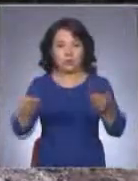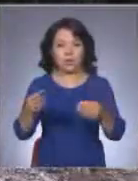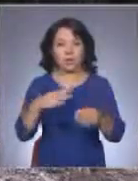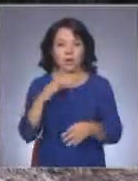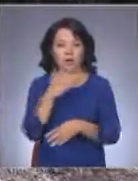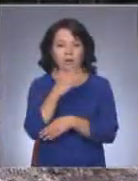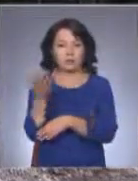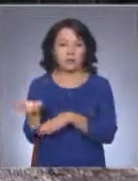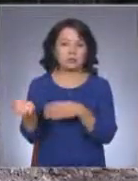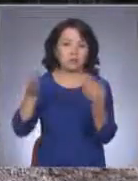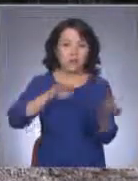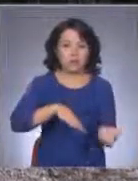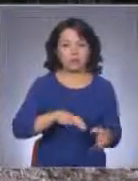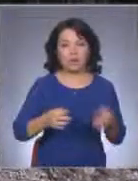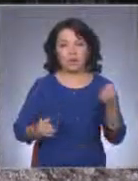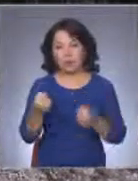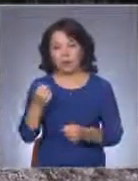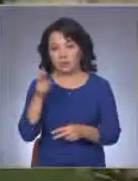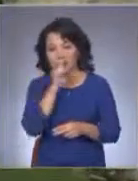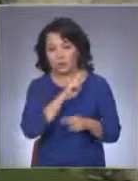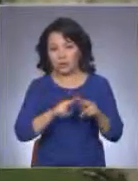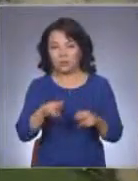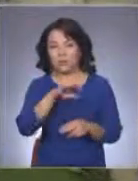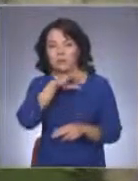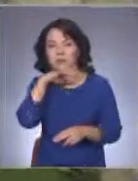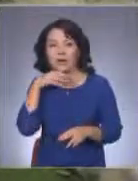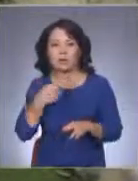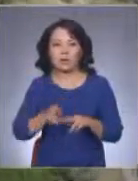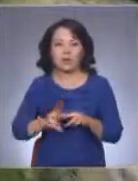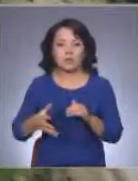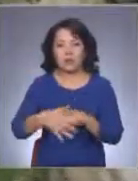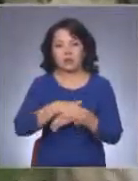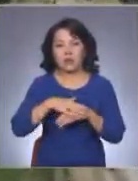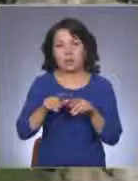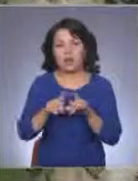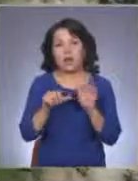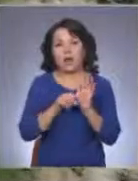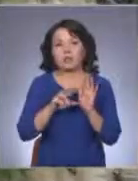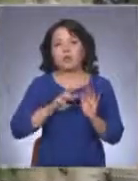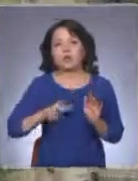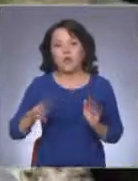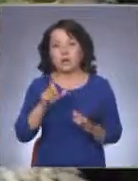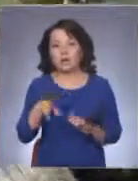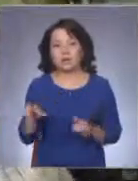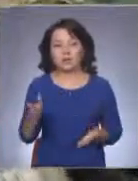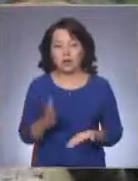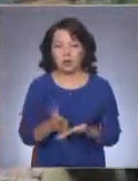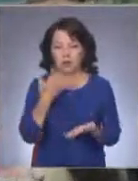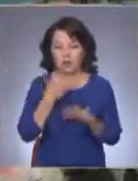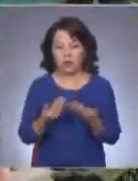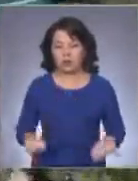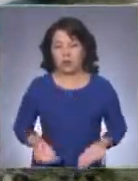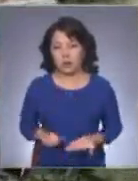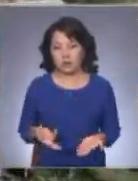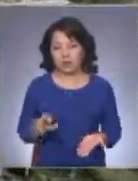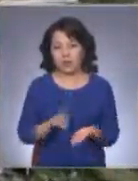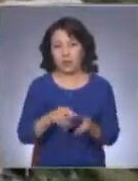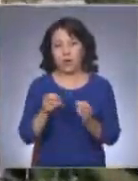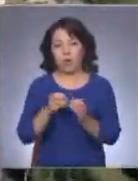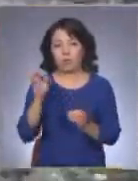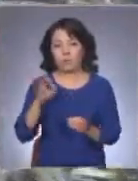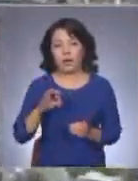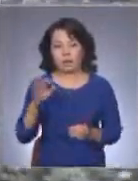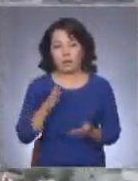көліктерде есеп жоқ. Қазір дүлей дауыл соғып тұрған апатты аумақта 6 миллион адам тұрып жатқан көрінеді. Бұл ел аумағының